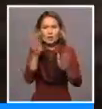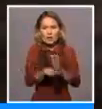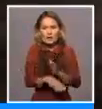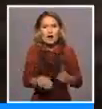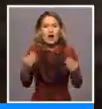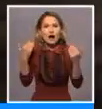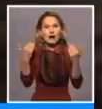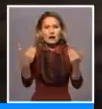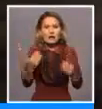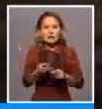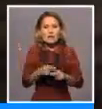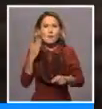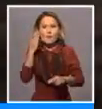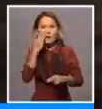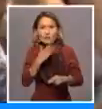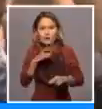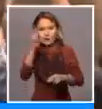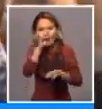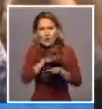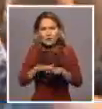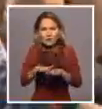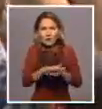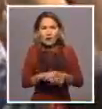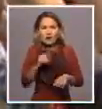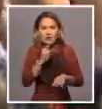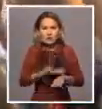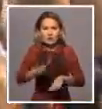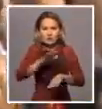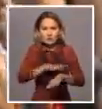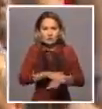қаржылық дағдарыс кесірінен Молдова өзіне бөлетін халықаралық транштан қағылып отыр.